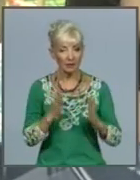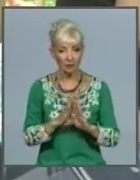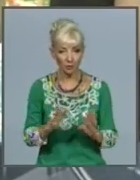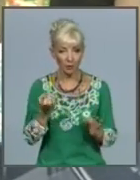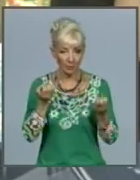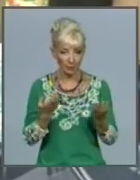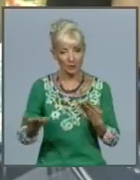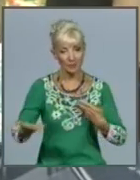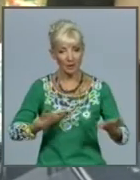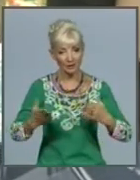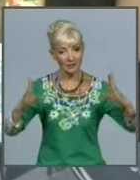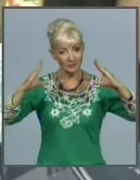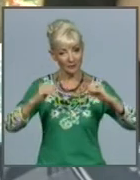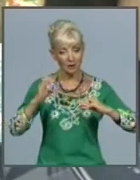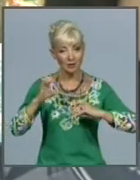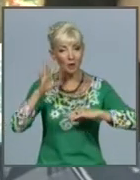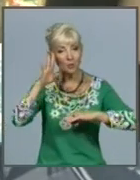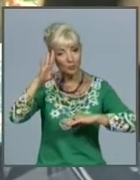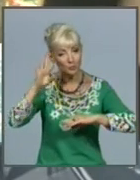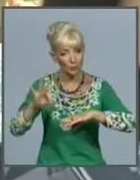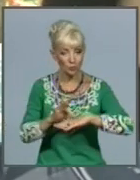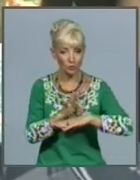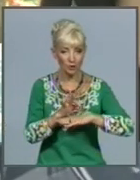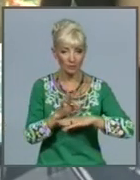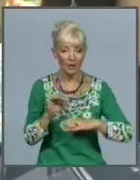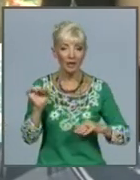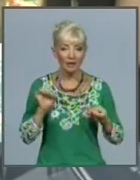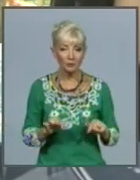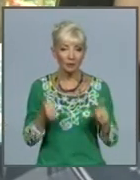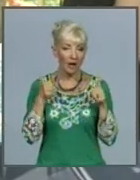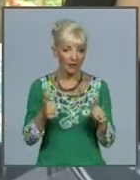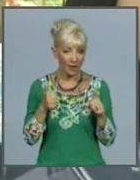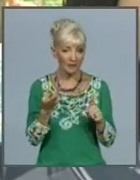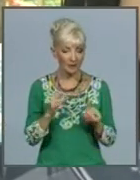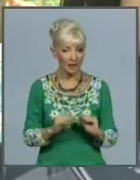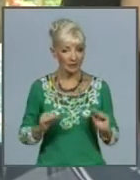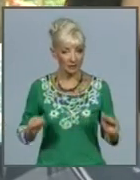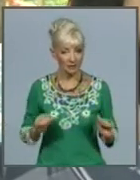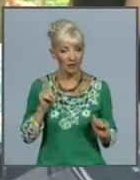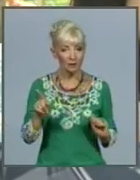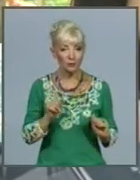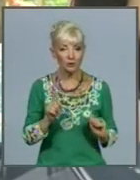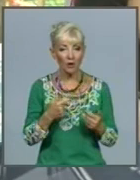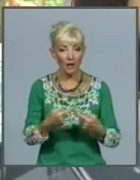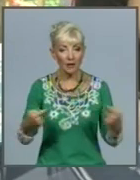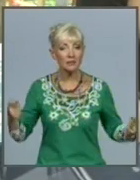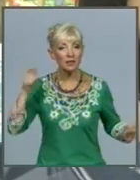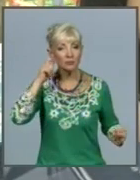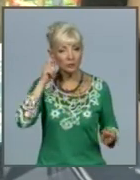мужем, виходить. Тут класно, звісно, для дітей, то, що різного віку є.